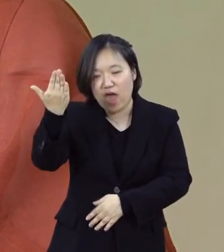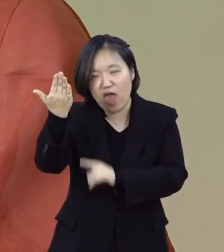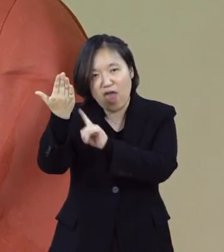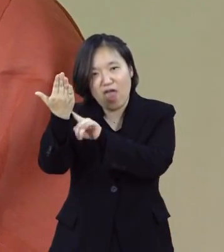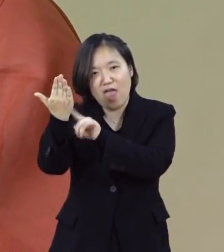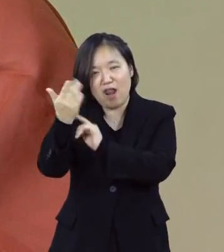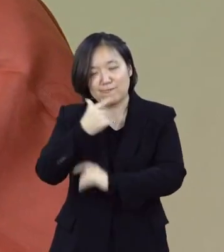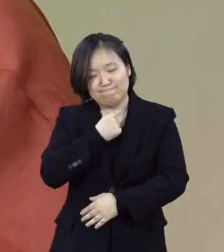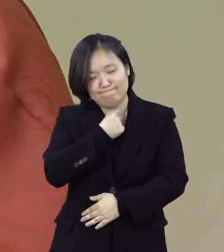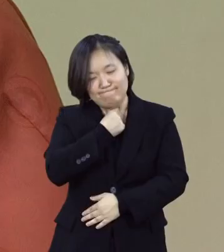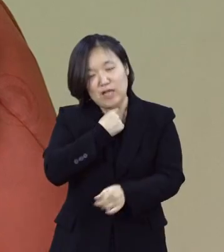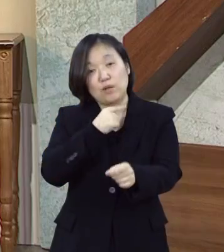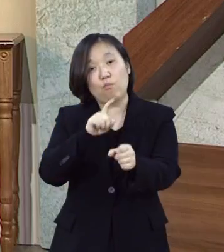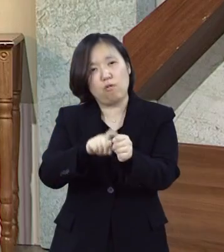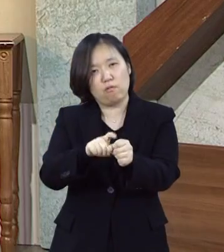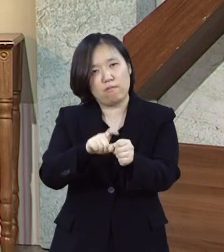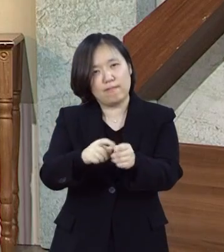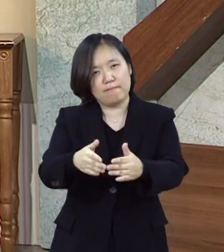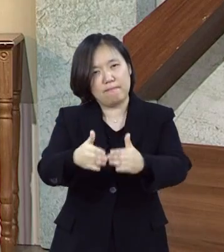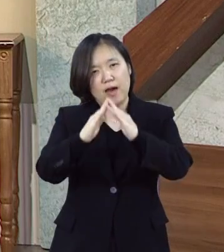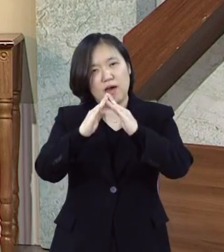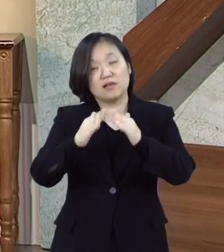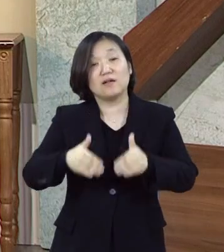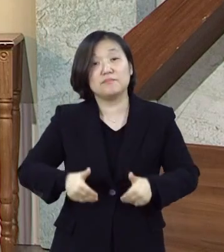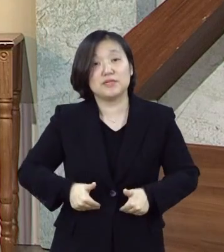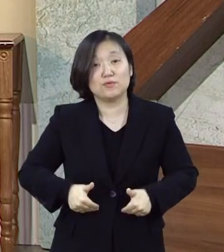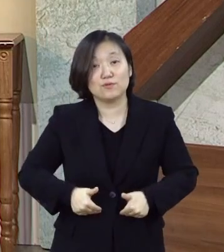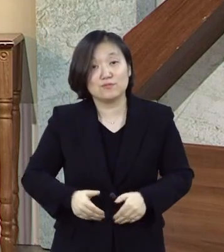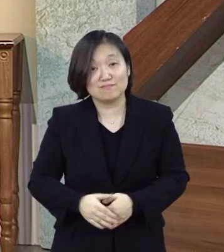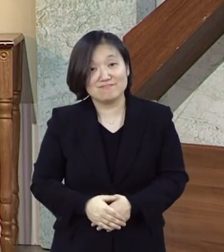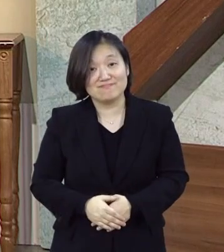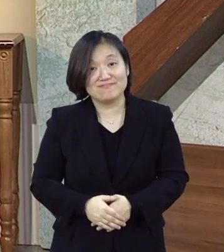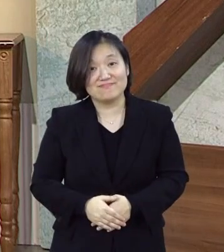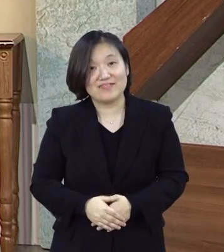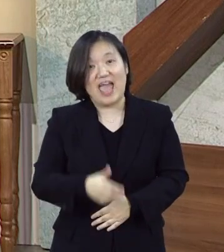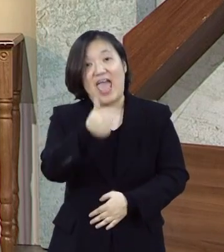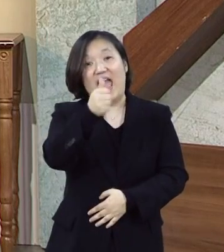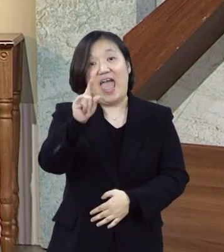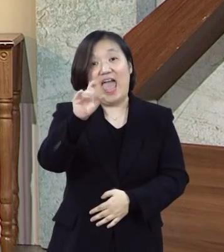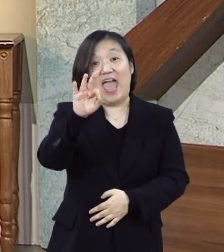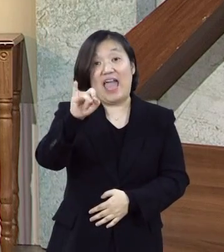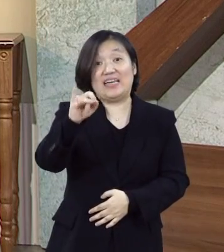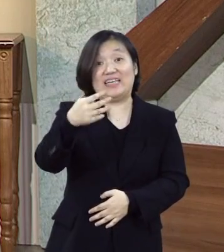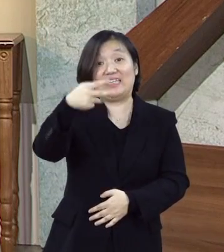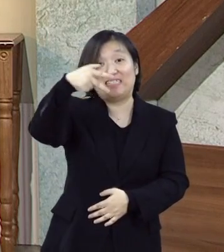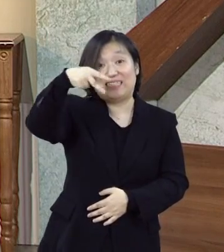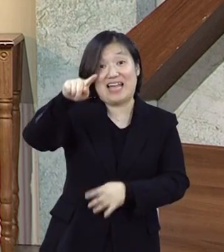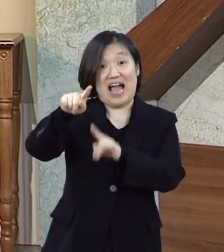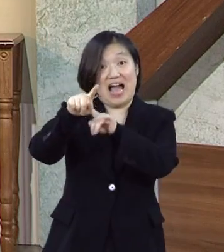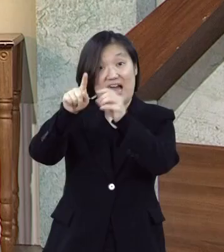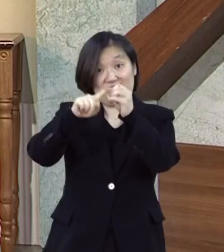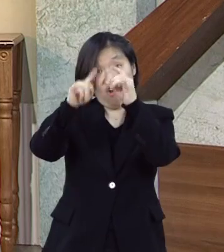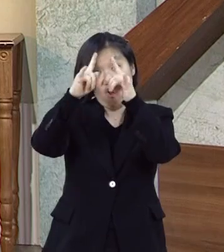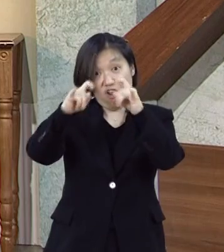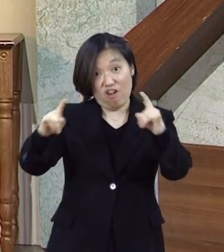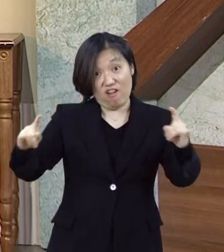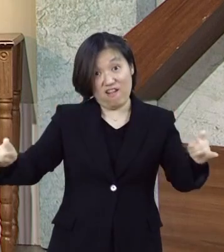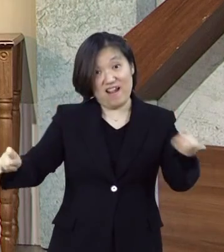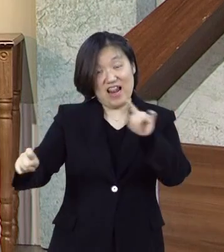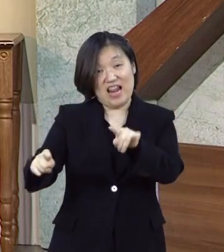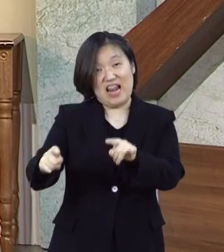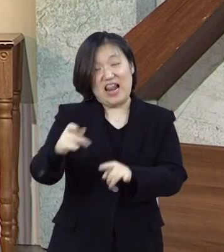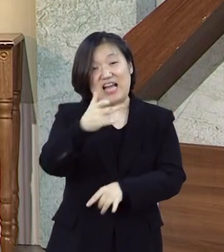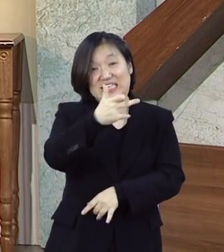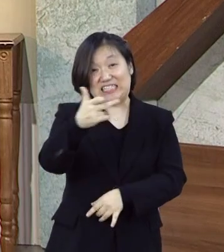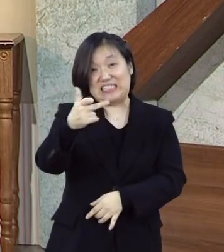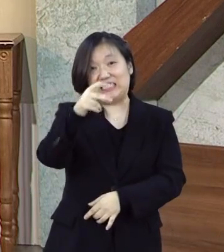원력. 그래서 해인사 백년함의 성철 큰 스님께서는